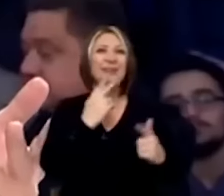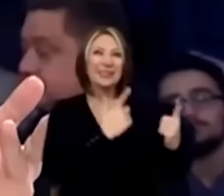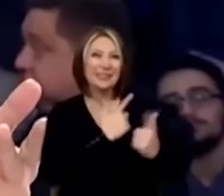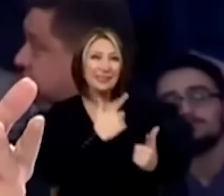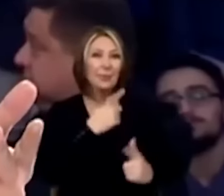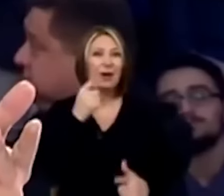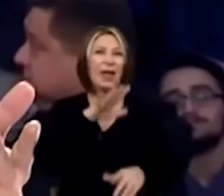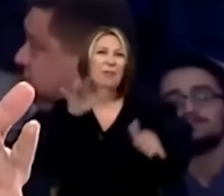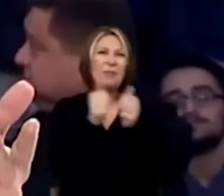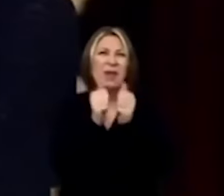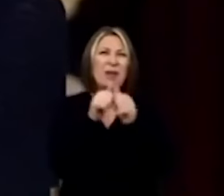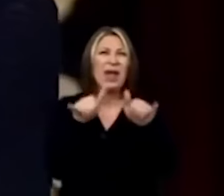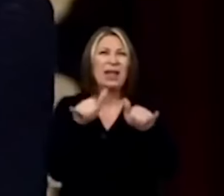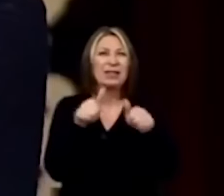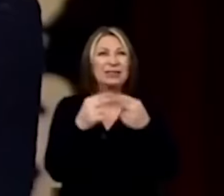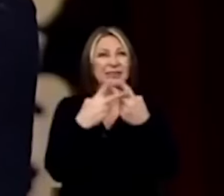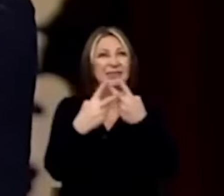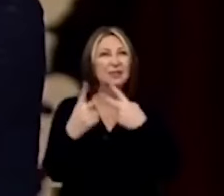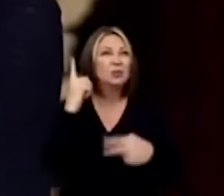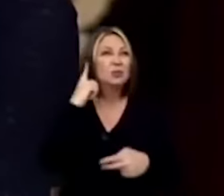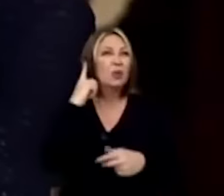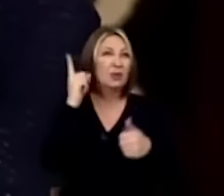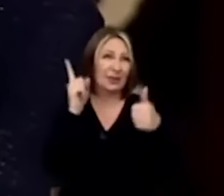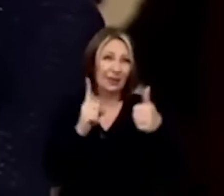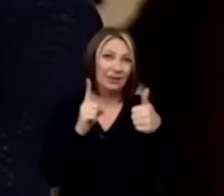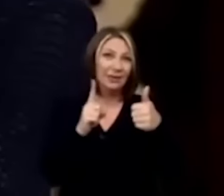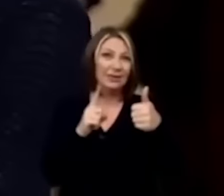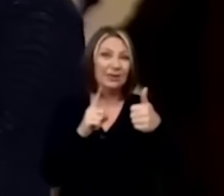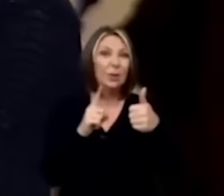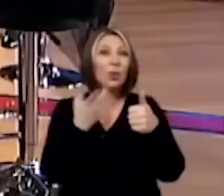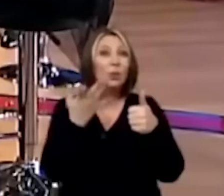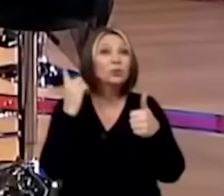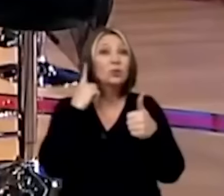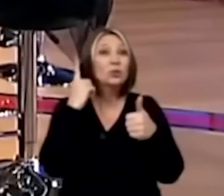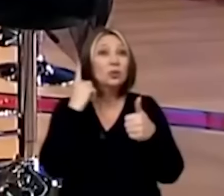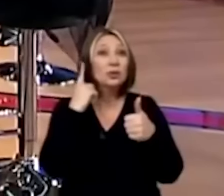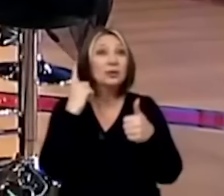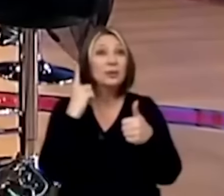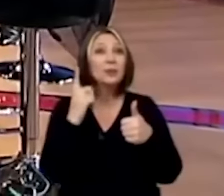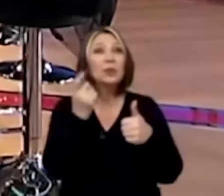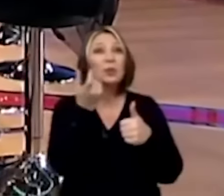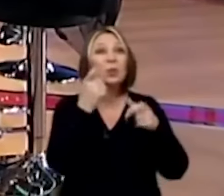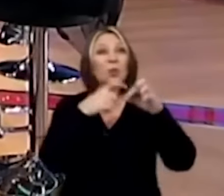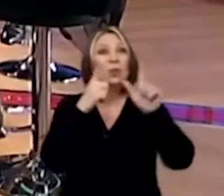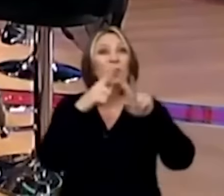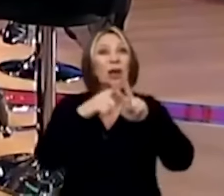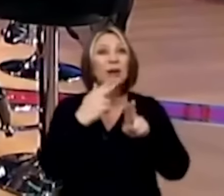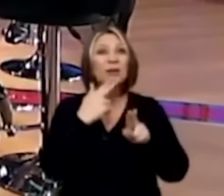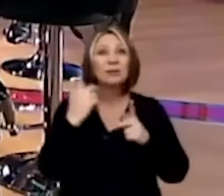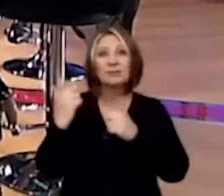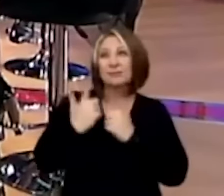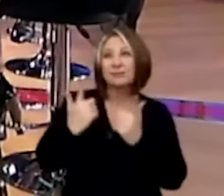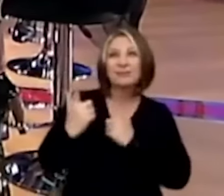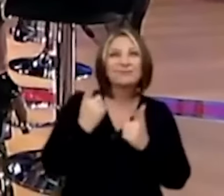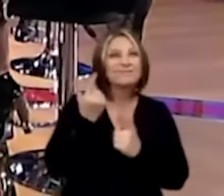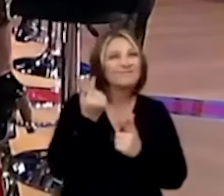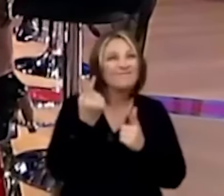şöhret. Aynı şey. Yani hani sıralamaya girersek şöhret ilk geldi. Ama o zaten şöhret dediğim şey. Muğla'da para olduğumuz ve kadınların için kadın ilgisi pek